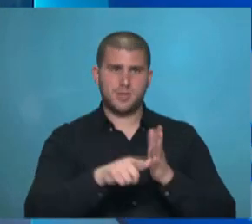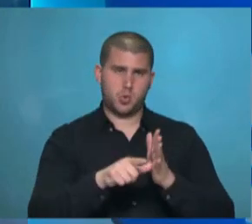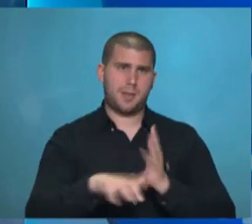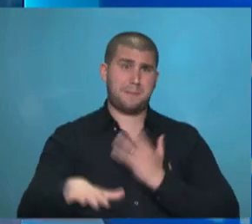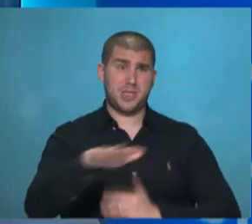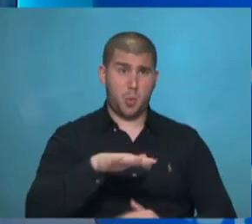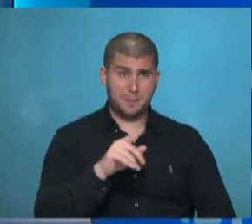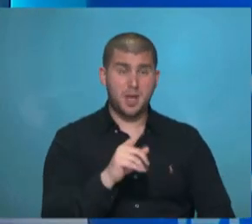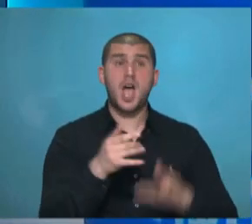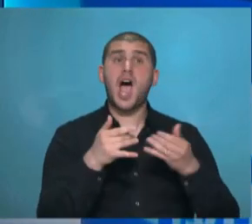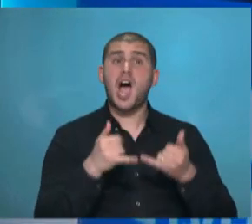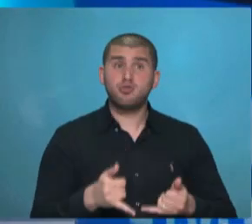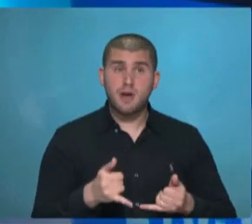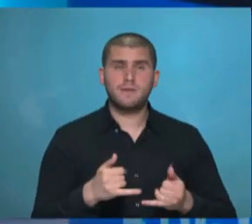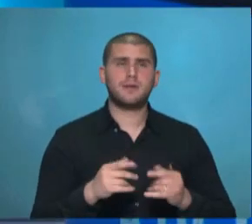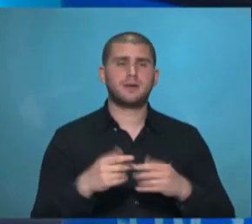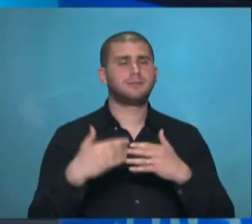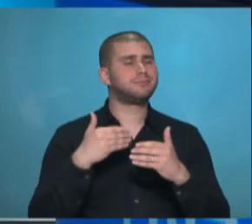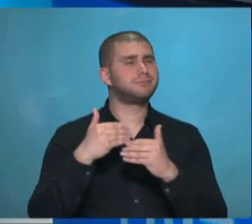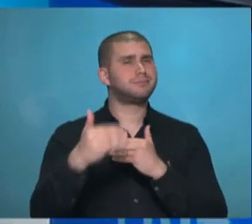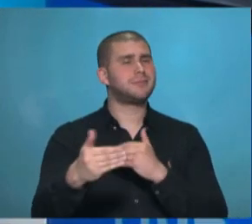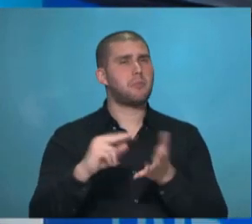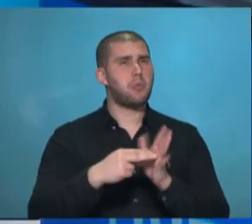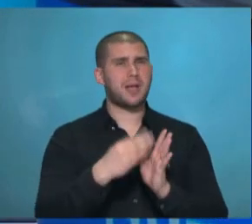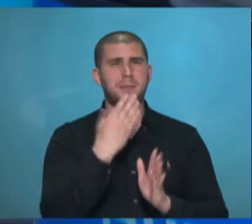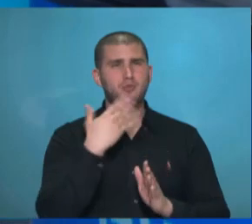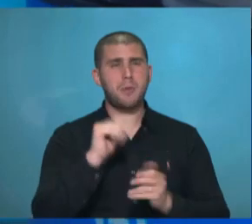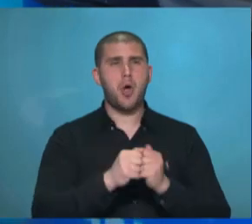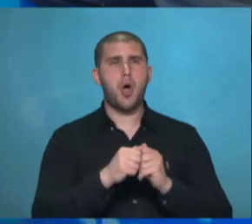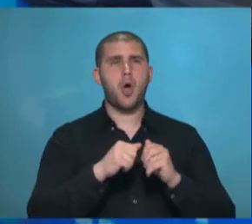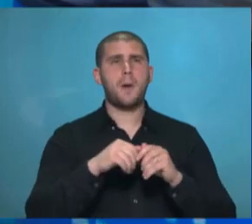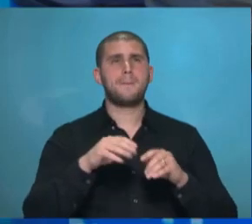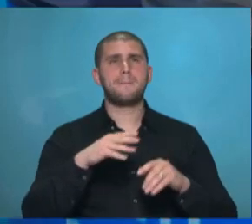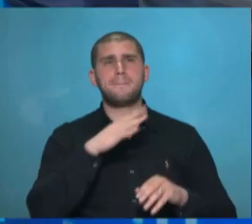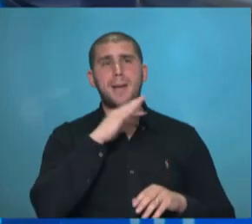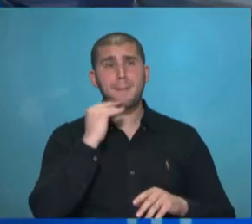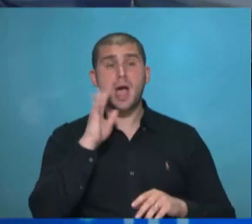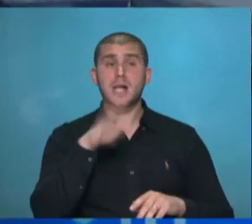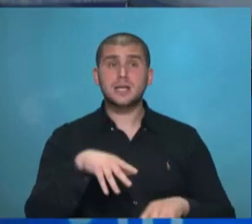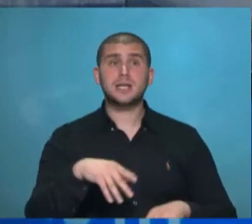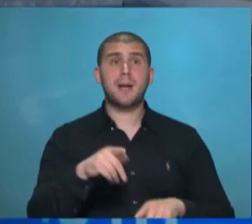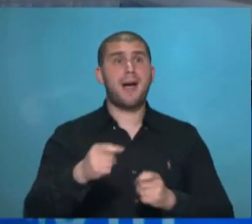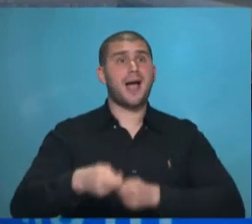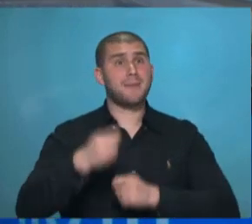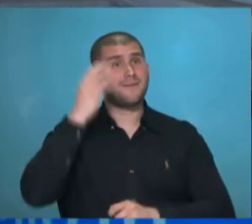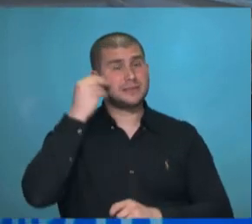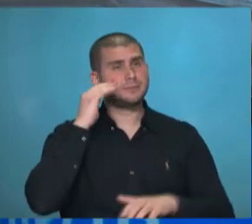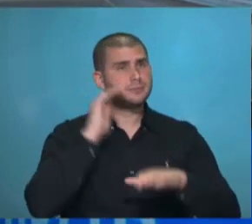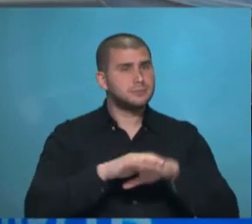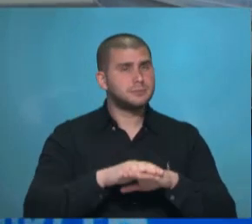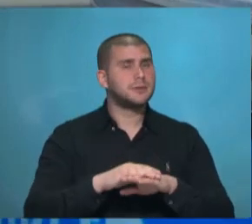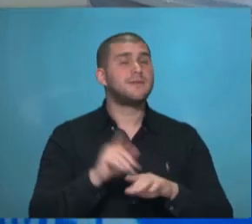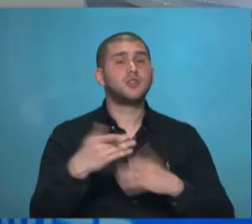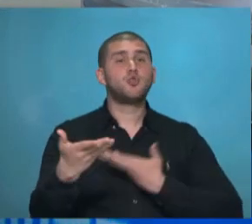הזה. עכשיו, הרחק מן הפוליטיקאים בירושלים וברמלה, גם החקלאים הפלסטינים מגלים את הלהיט, ושיתוף פעולה יוצא